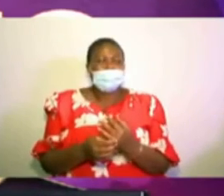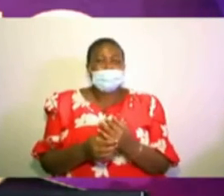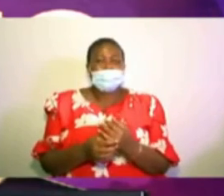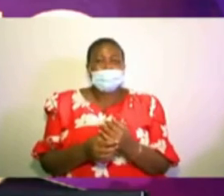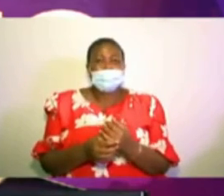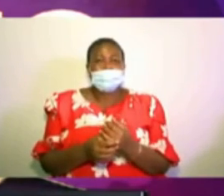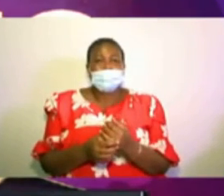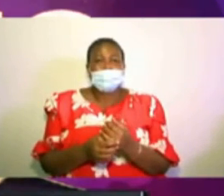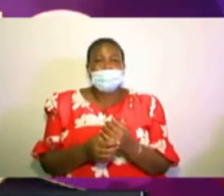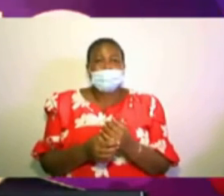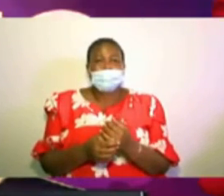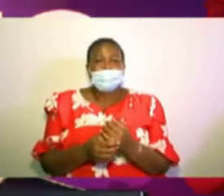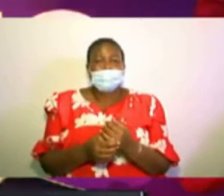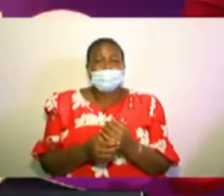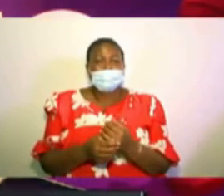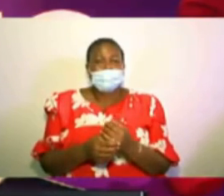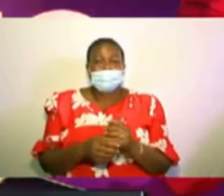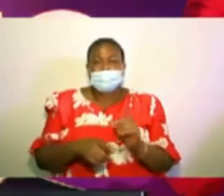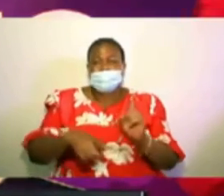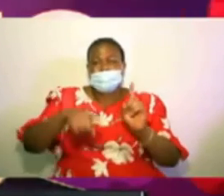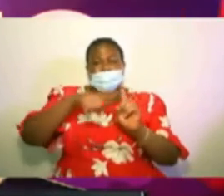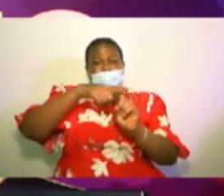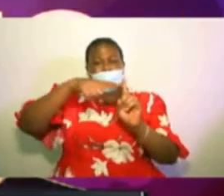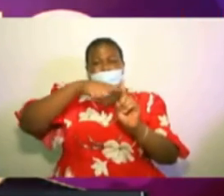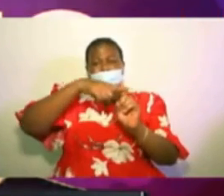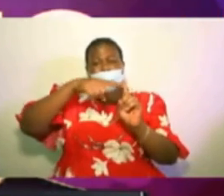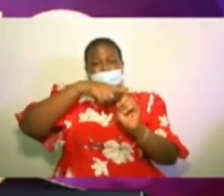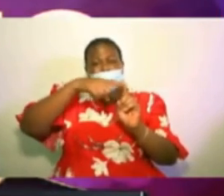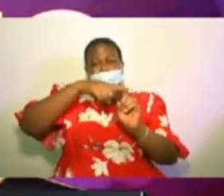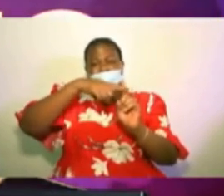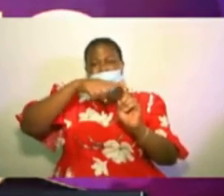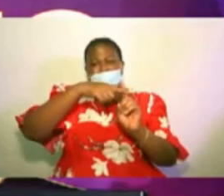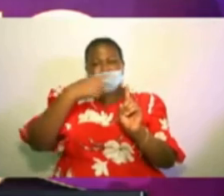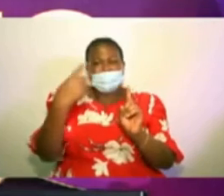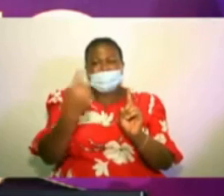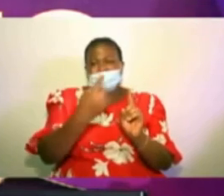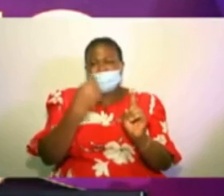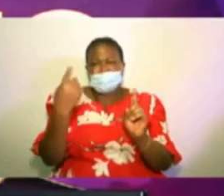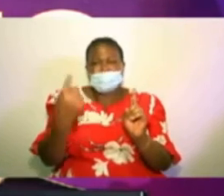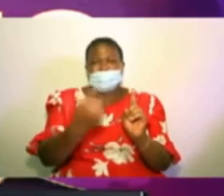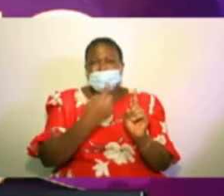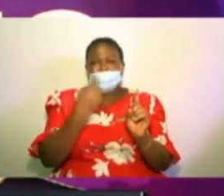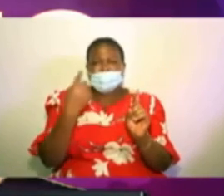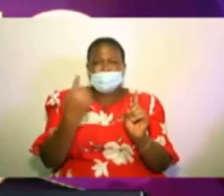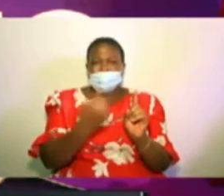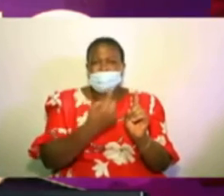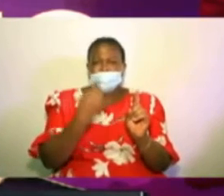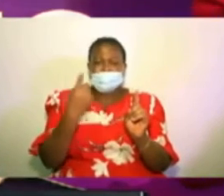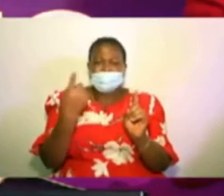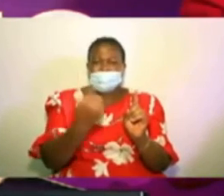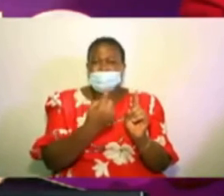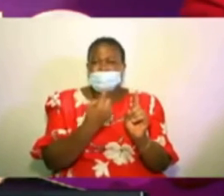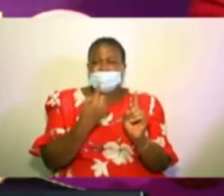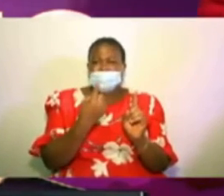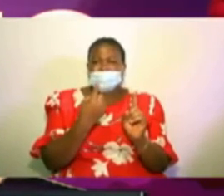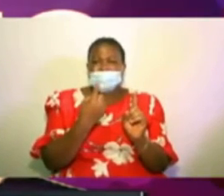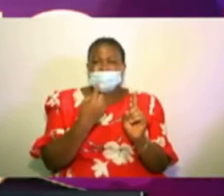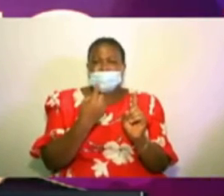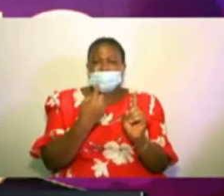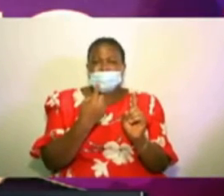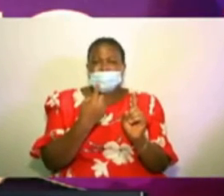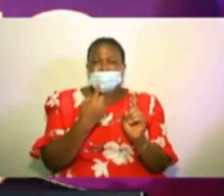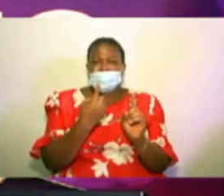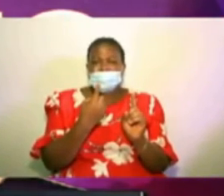Yes, let's go for positive. Allons plutôt vers les choses positives, les aspects positifs. So,